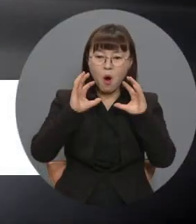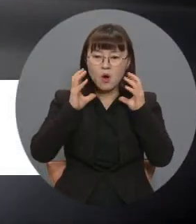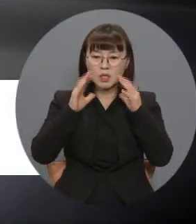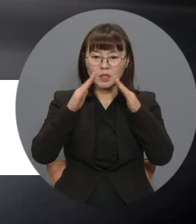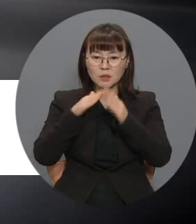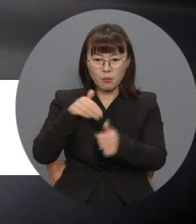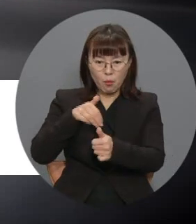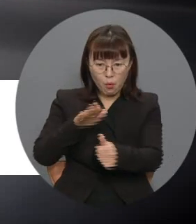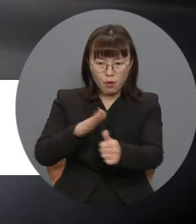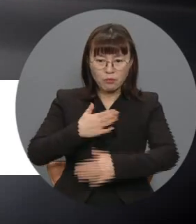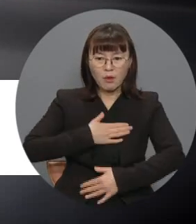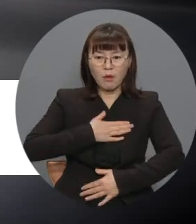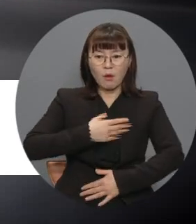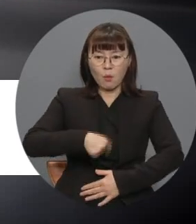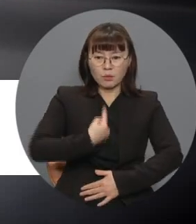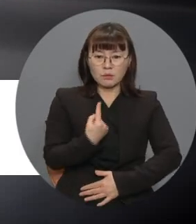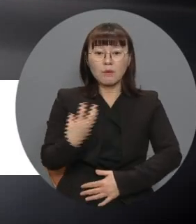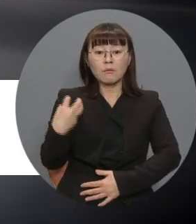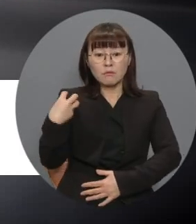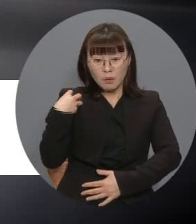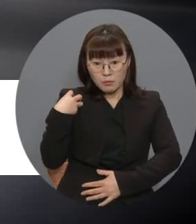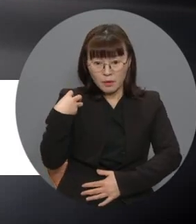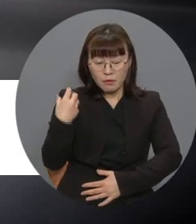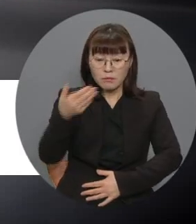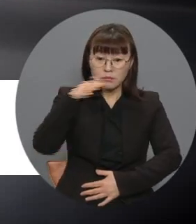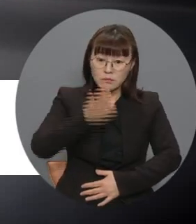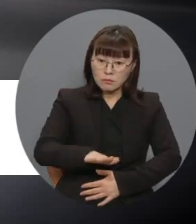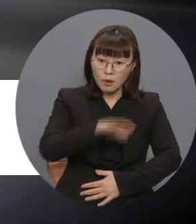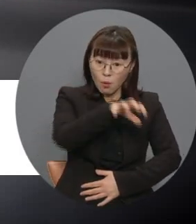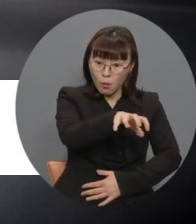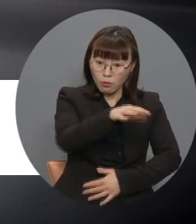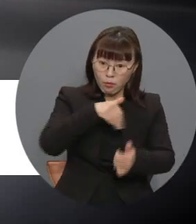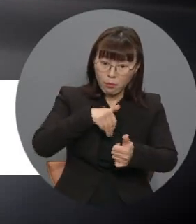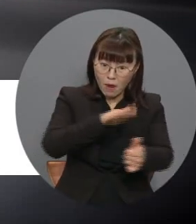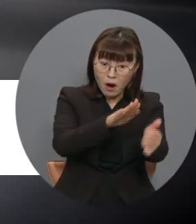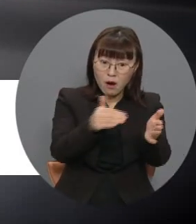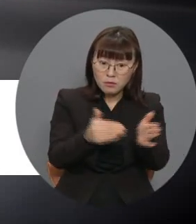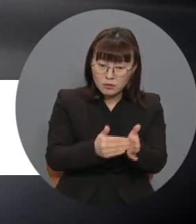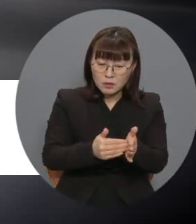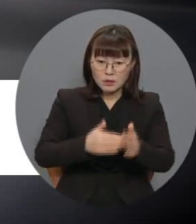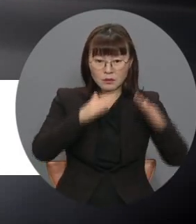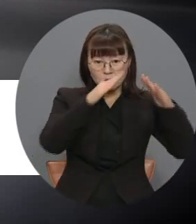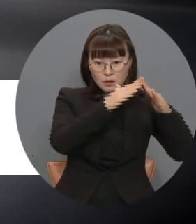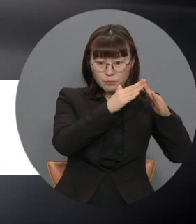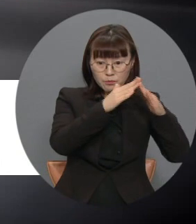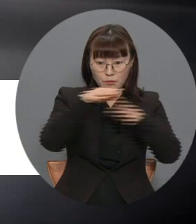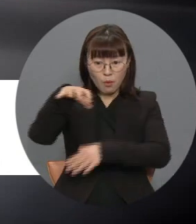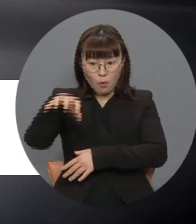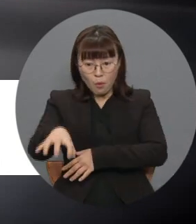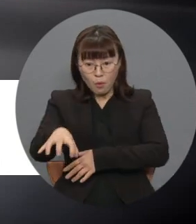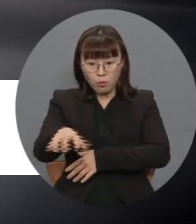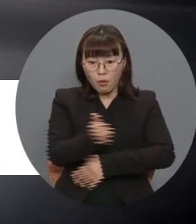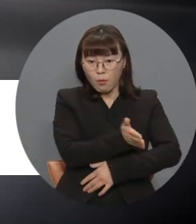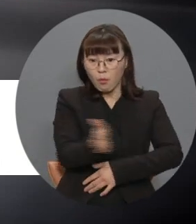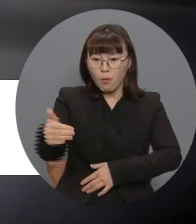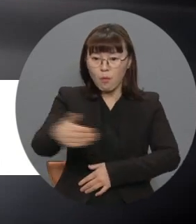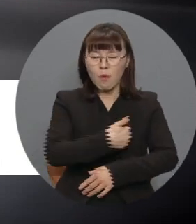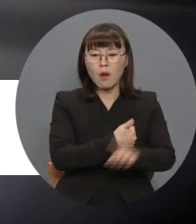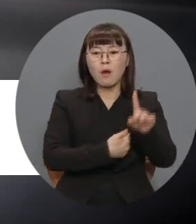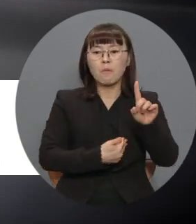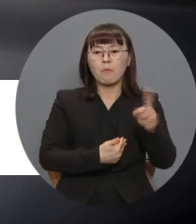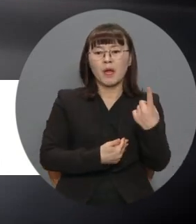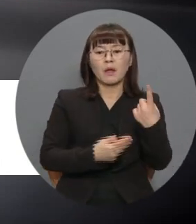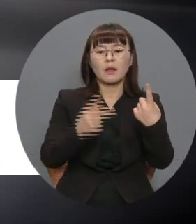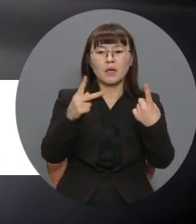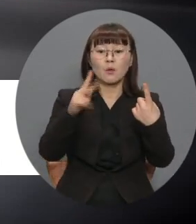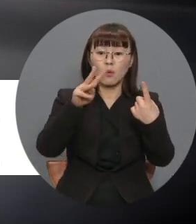다 혼자서 등원을 시키고 있었거든요. 근데 발령이 나니까 제 집에서 유치원까지가 거의 100km가 나와요. 고속도로 기준으로. 그것도